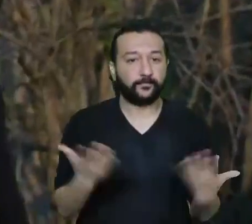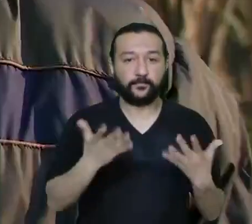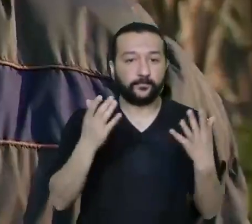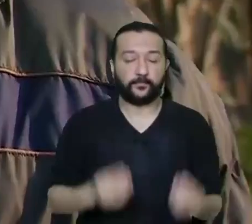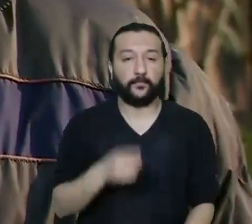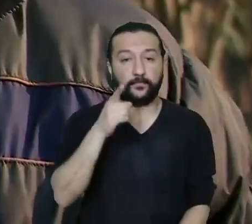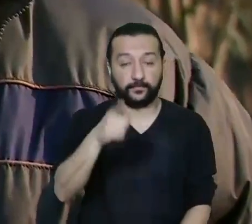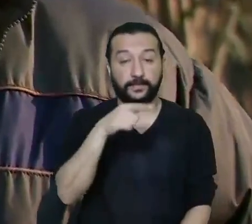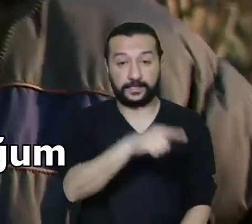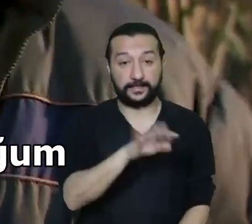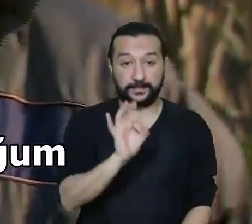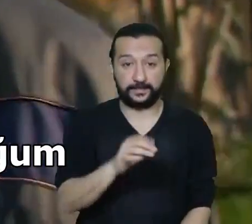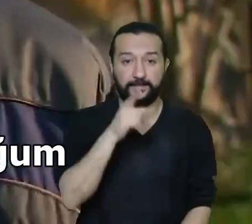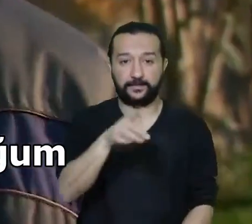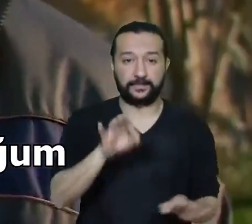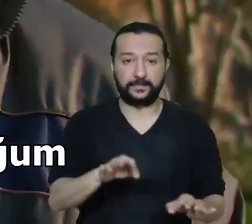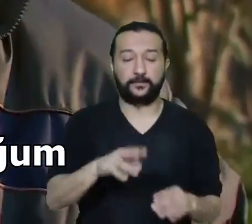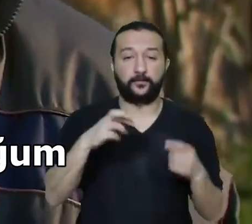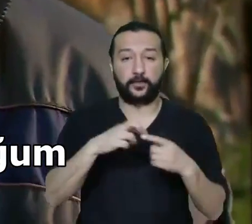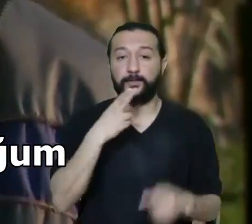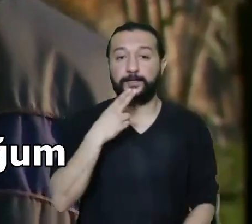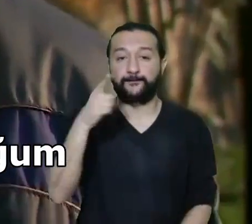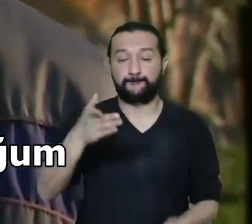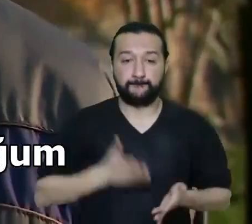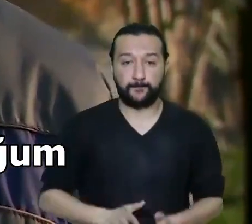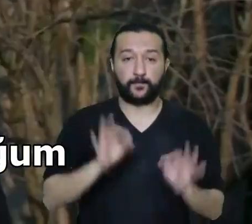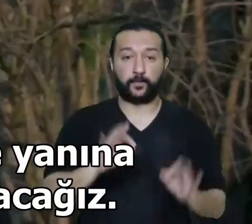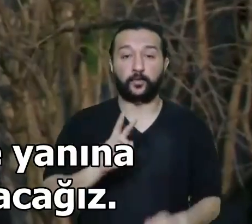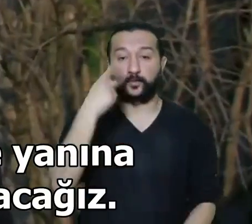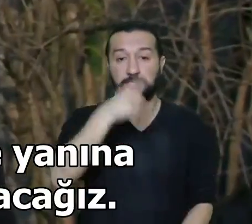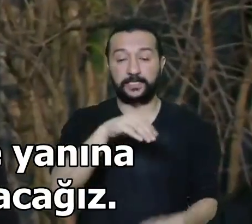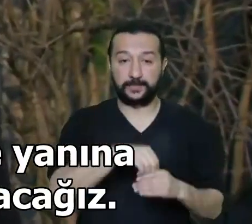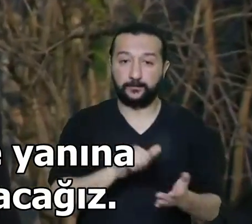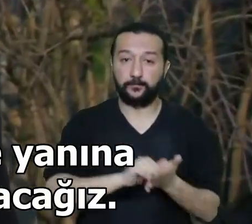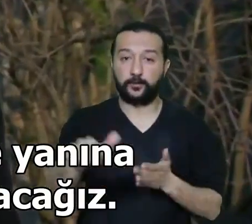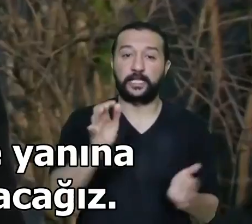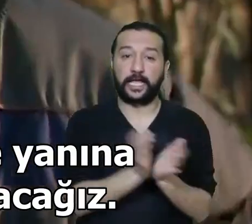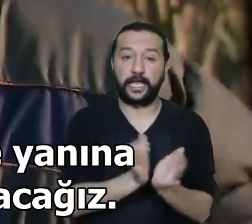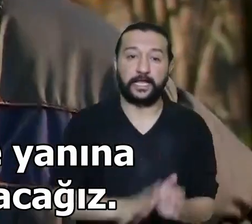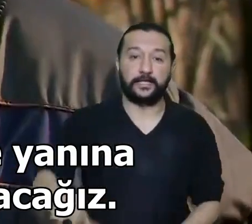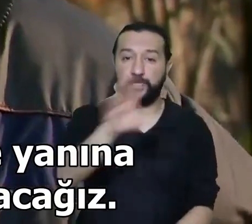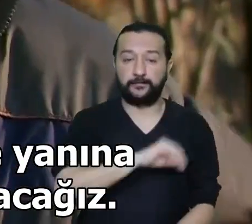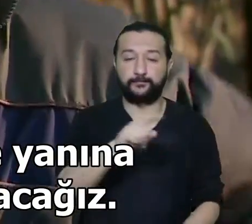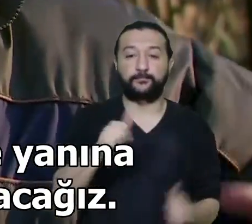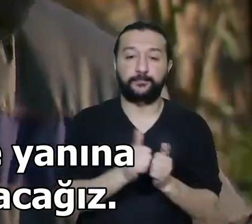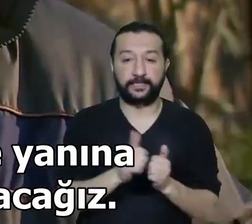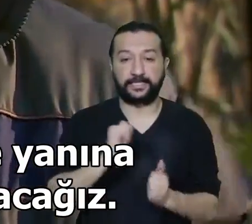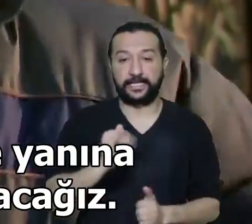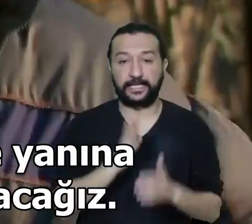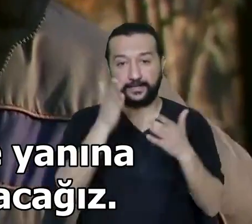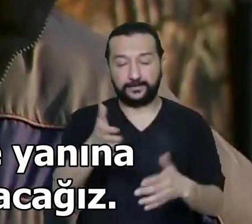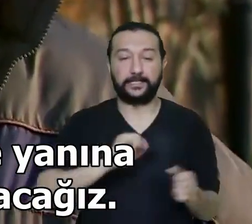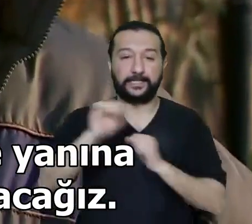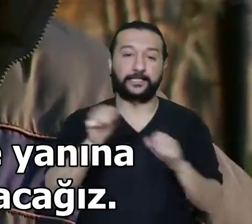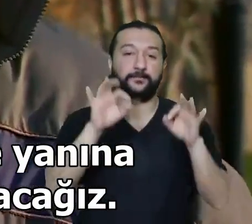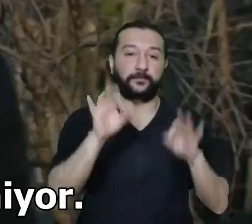Yani? Yani sevinim, şimdi Riyam Hanım'ın doğum günü sürprizinde de bütün ailesi olarak birdenbire yanına gideceğiz,